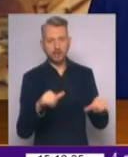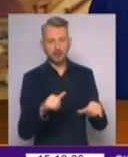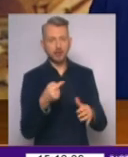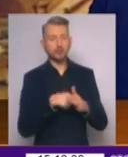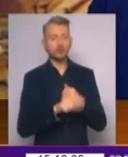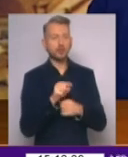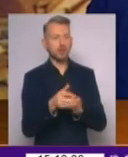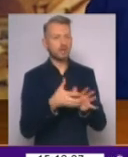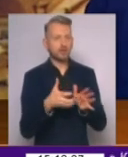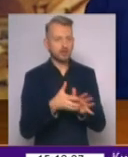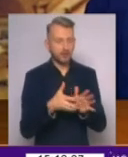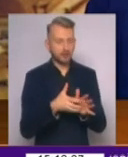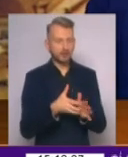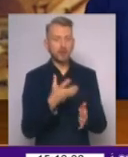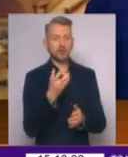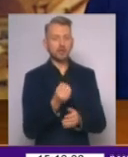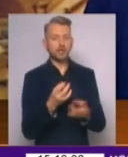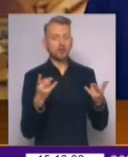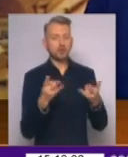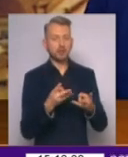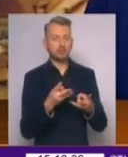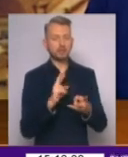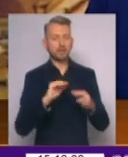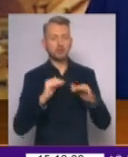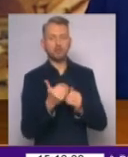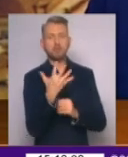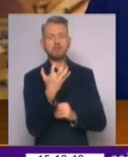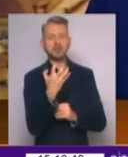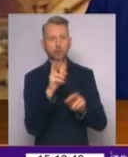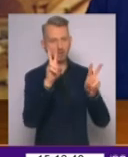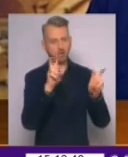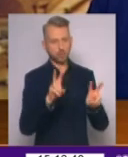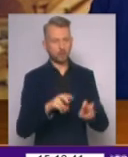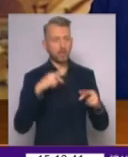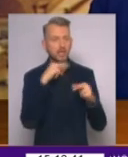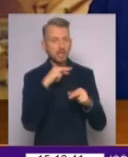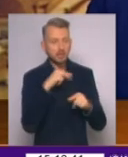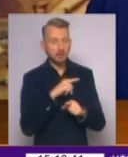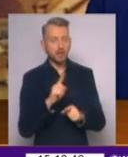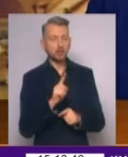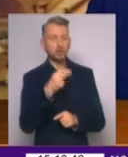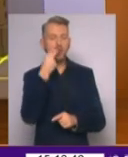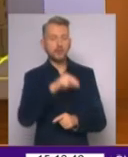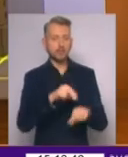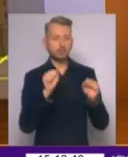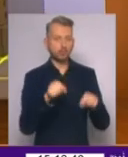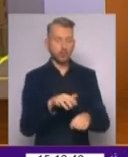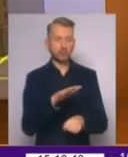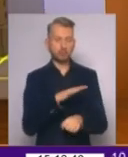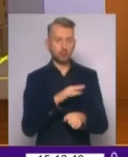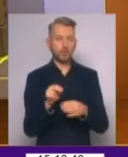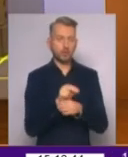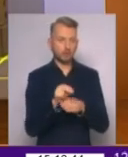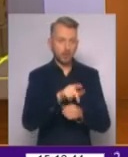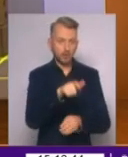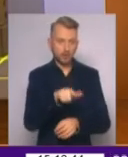звичайно, не вистачає. Ще потрібно щонайменше 500 найменувань ліків, які буде для того, щоб ефективно можна було би лікувати